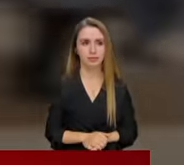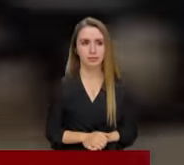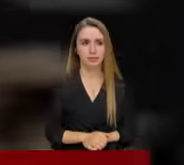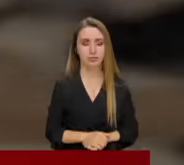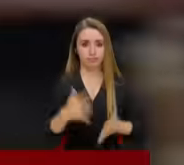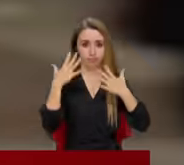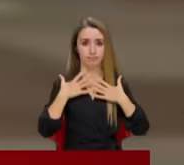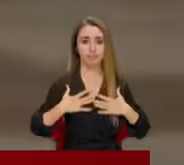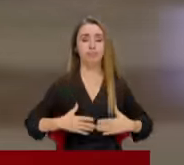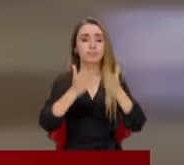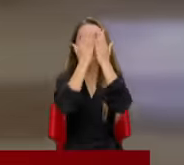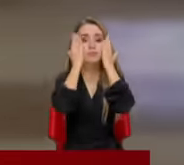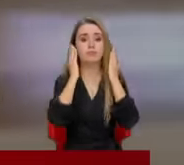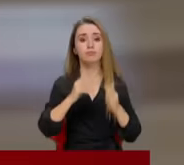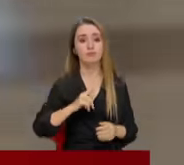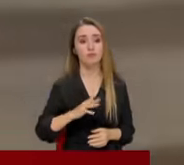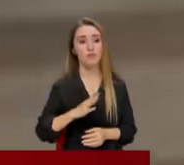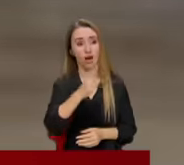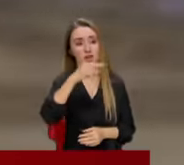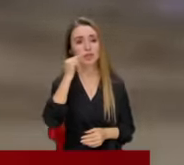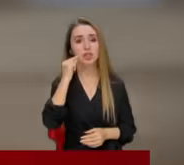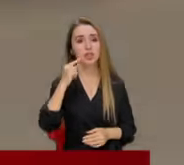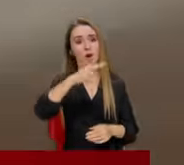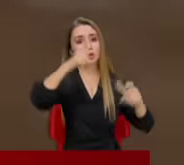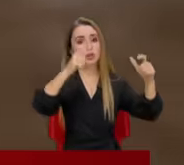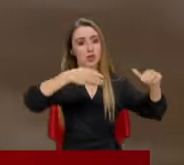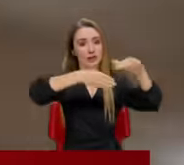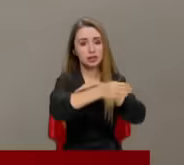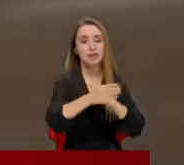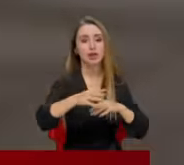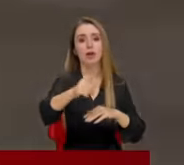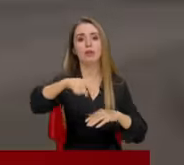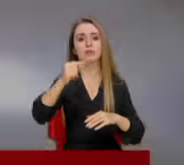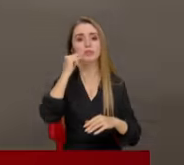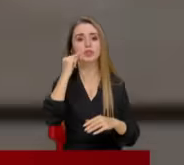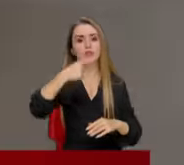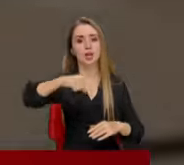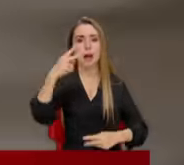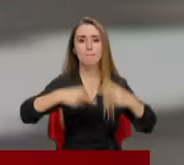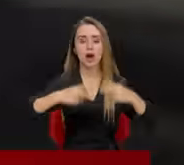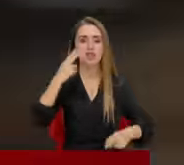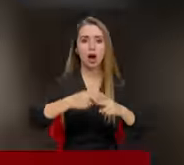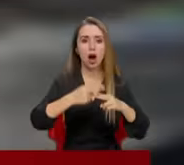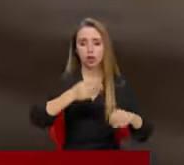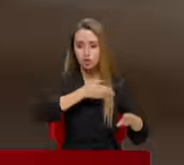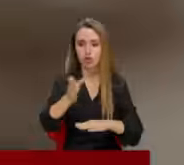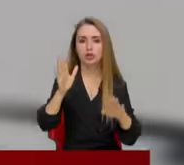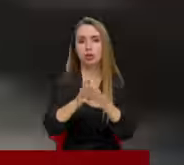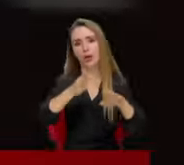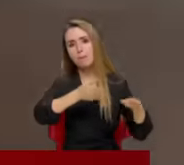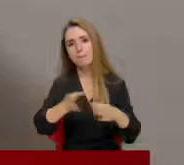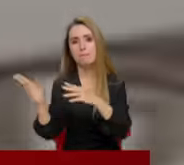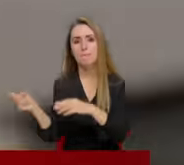Kamuflaj giysili ve maskeli saldırganlar daha sonra konser salonuna yöneldi. Seyircilerden bazıları acil çıkış kapılarından kaçtı.